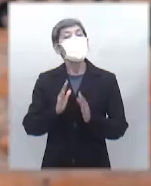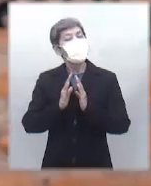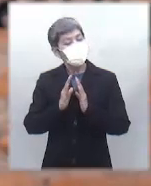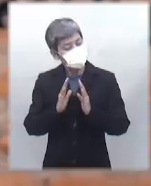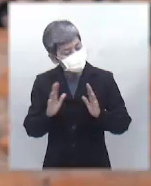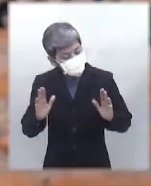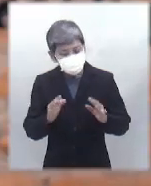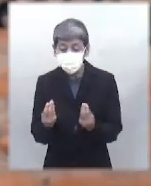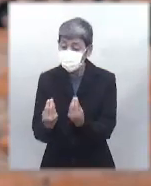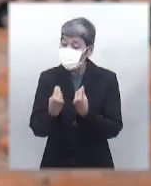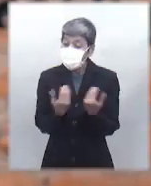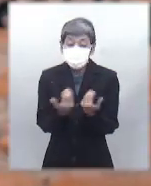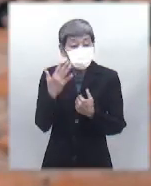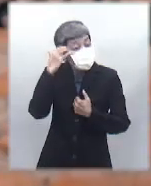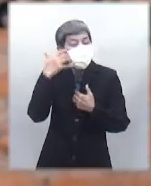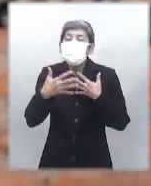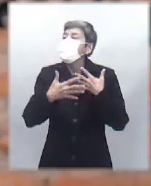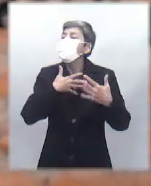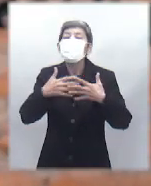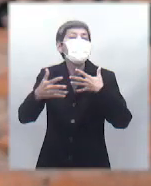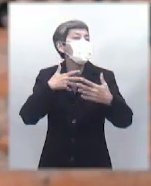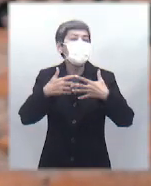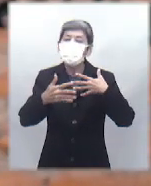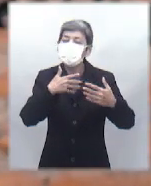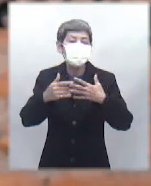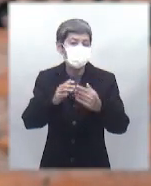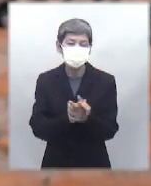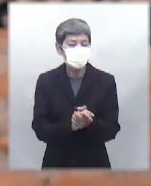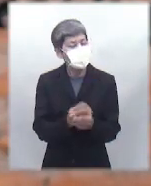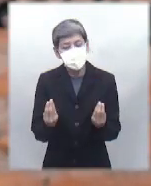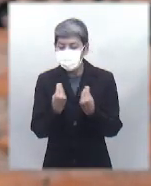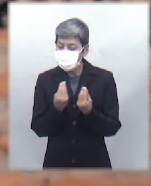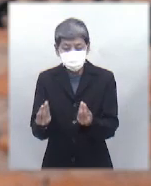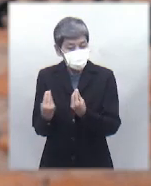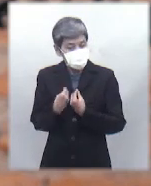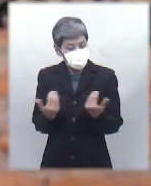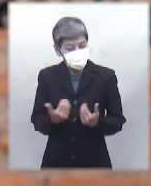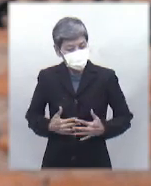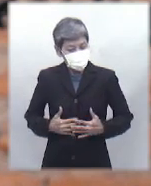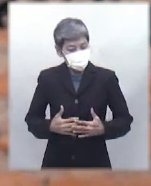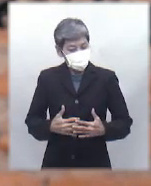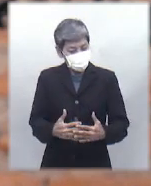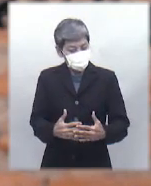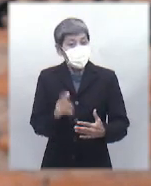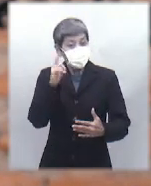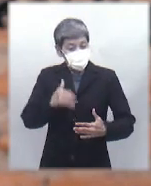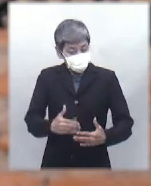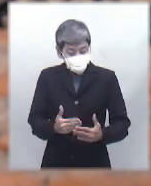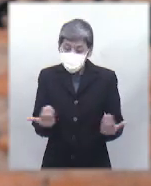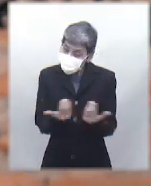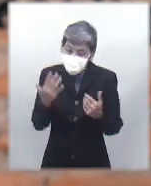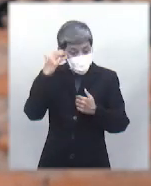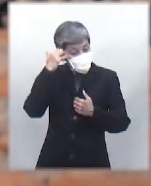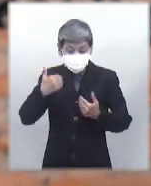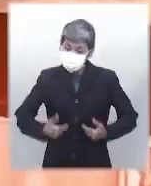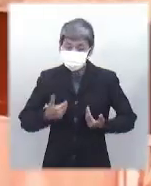ได้อีกด้วยซ้ำไปว่าขอบคุณพระเจ้านะครับที่ส่งเด็กคนนี้มาให้กับเราเพราะว่าทำให้เราเปลี่ยนแปลงชีวิต